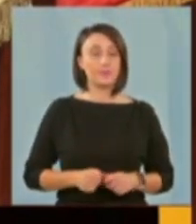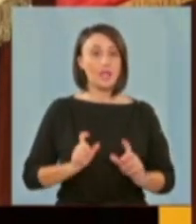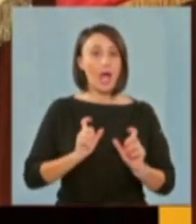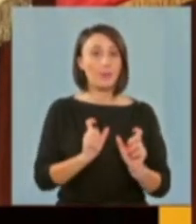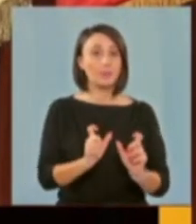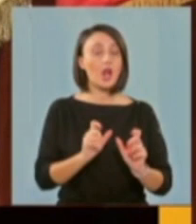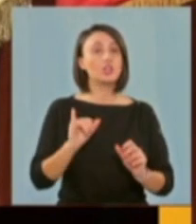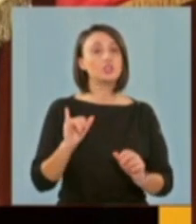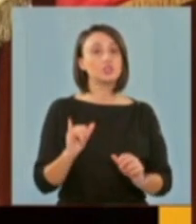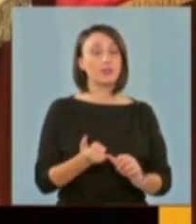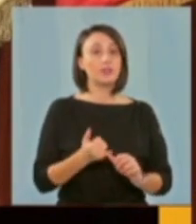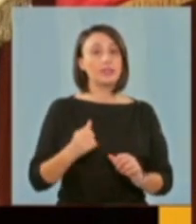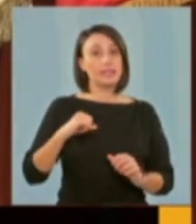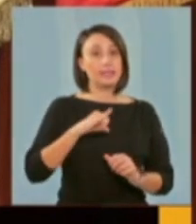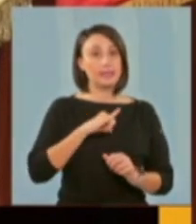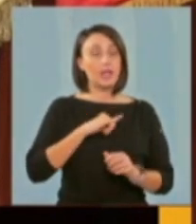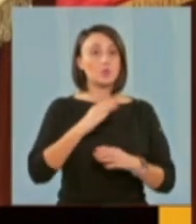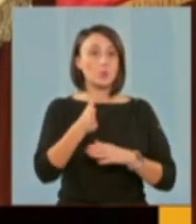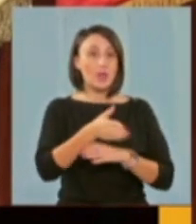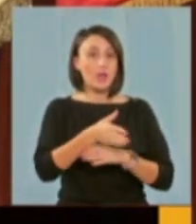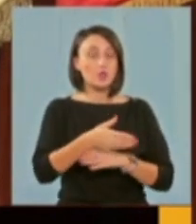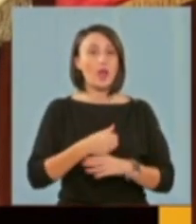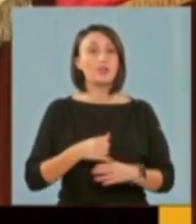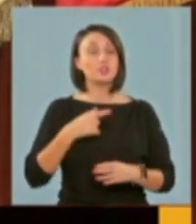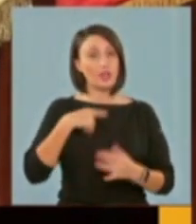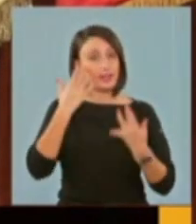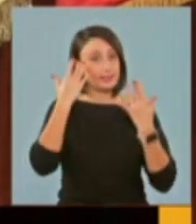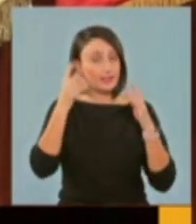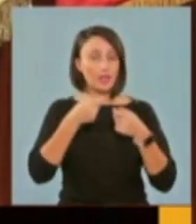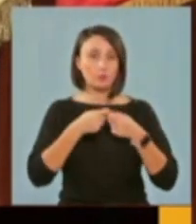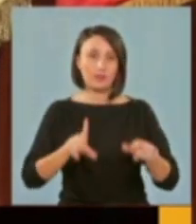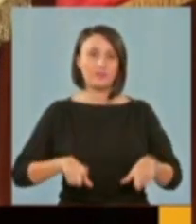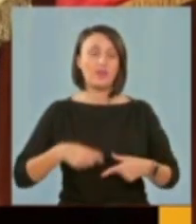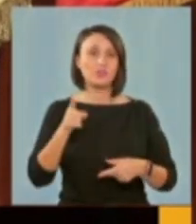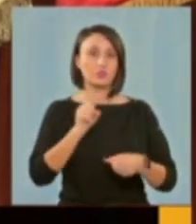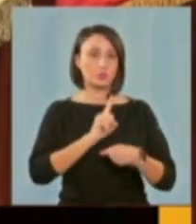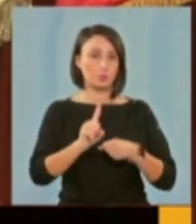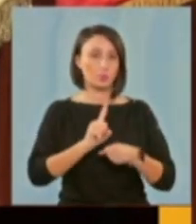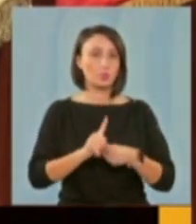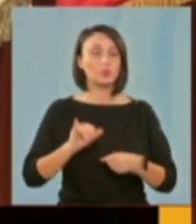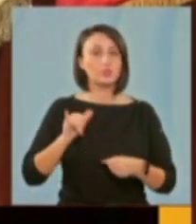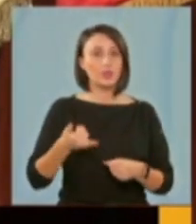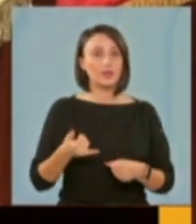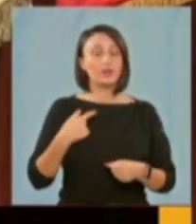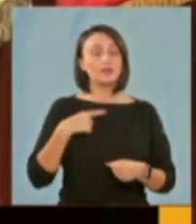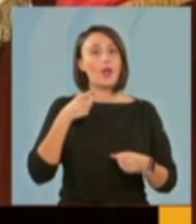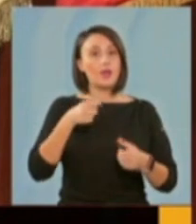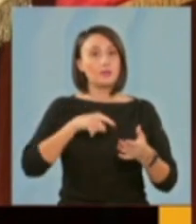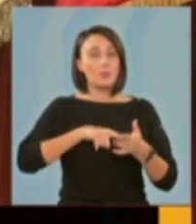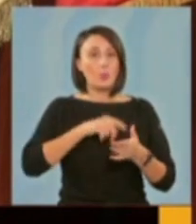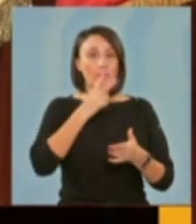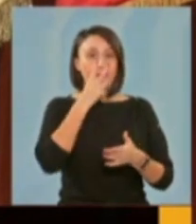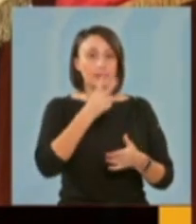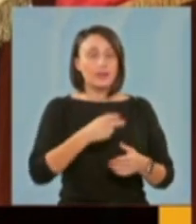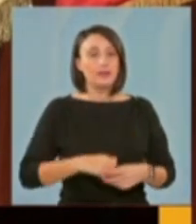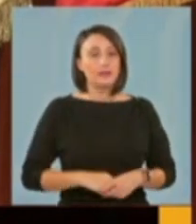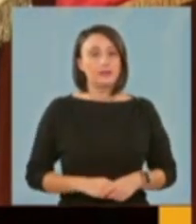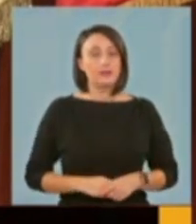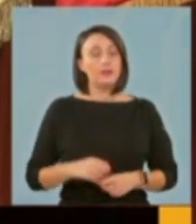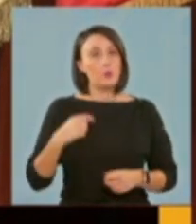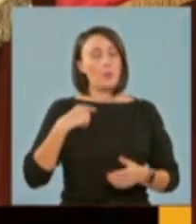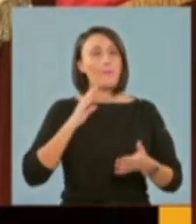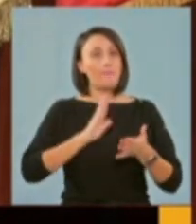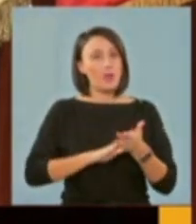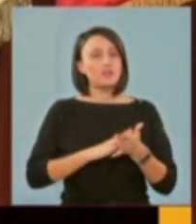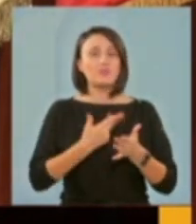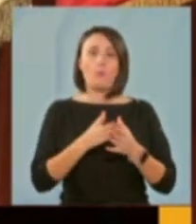apărarea și interesul național și a dedicat toată viața acestui lucru și din această perspectivă mă